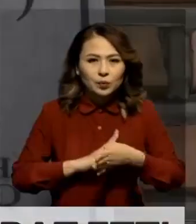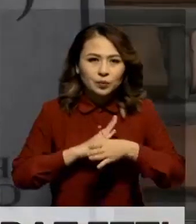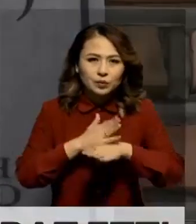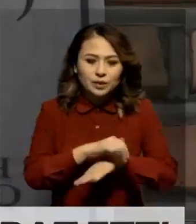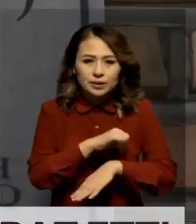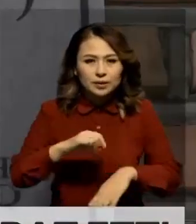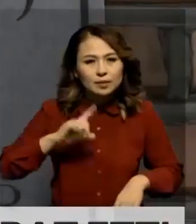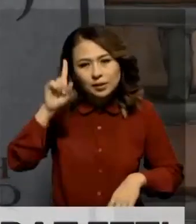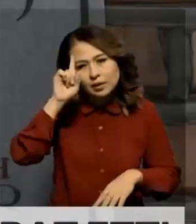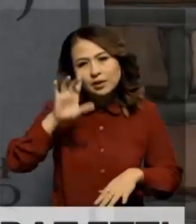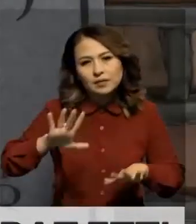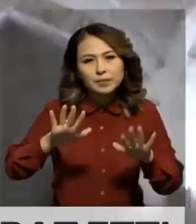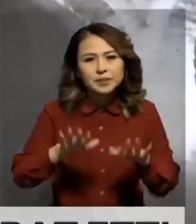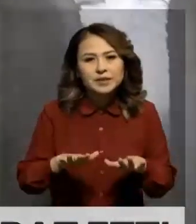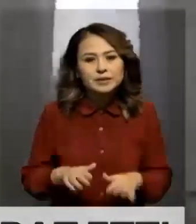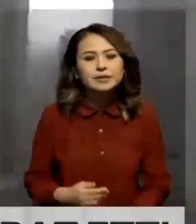танымал орындардың бірі.